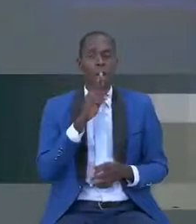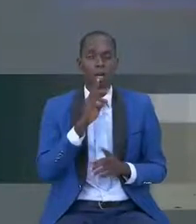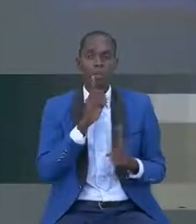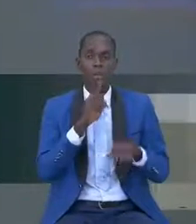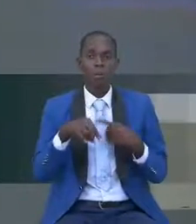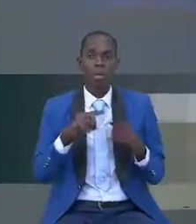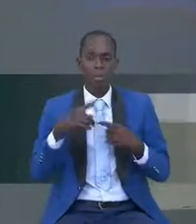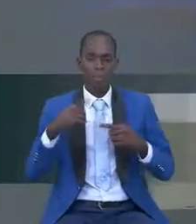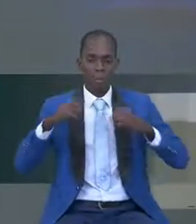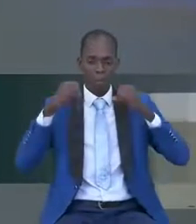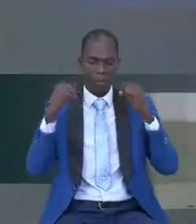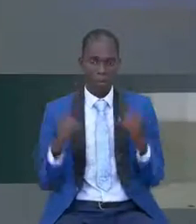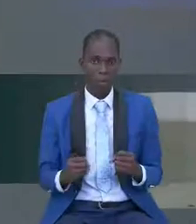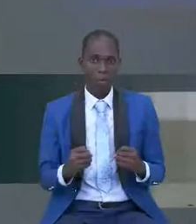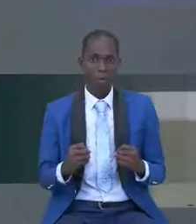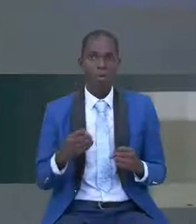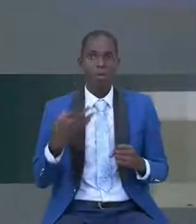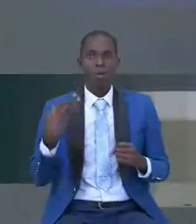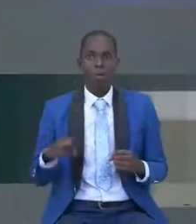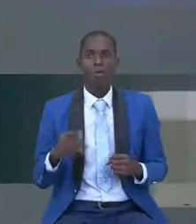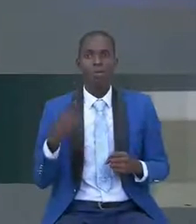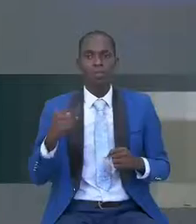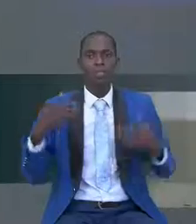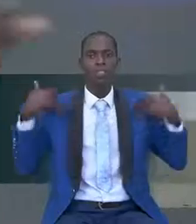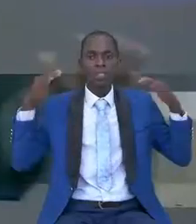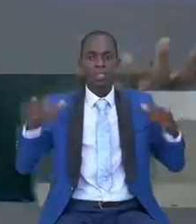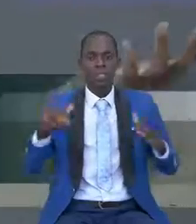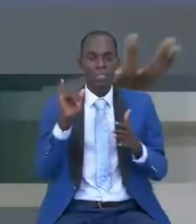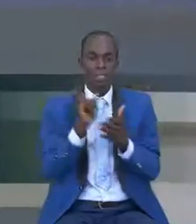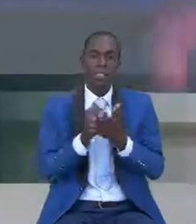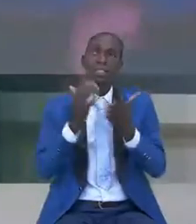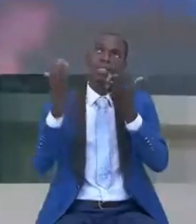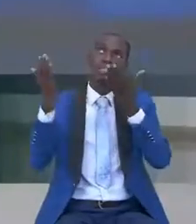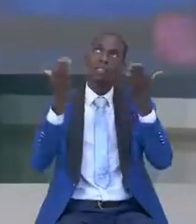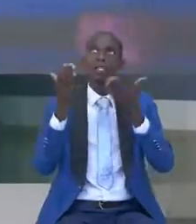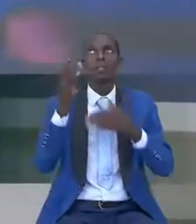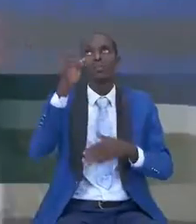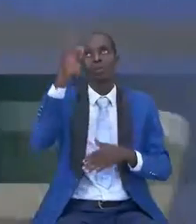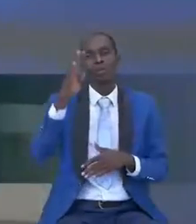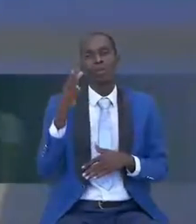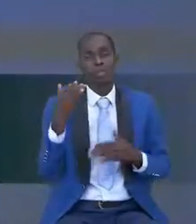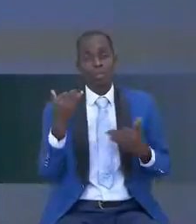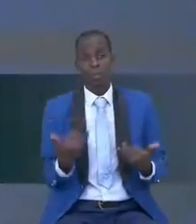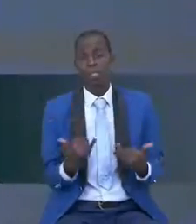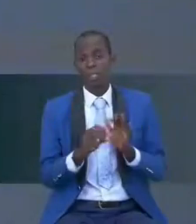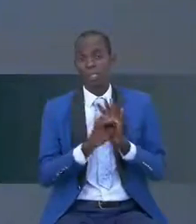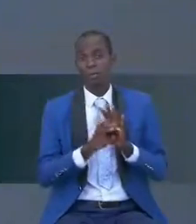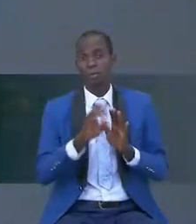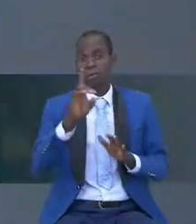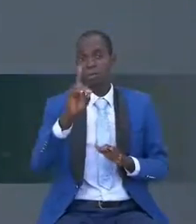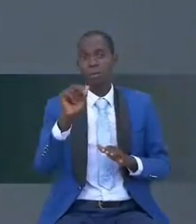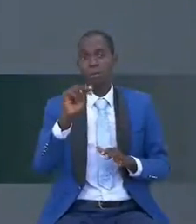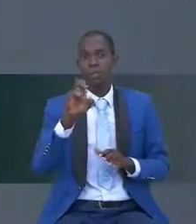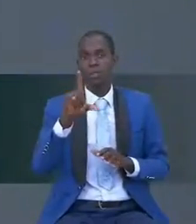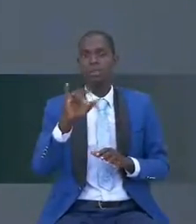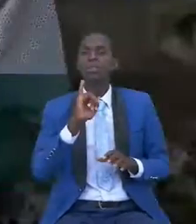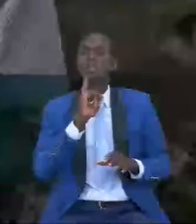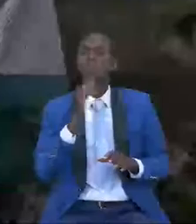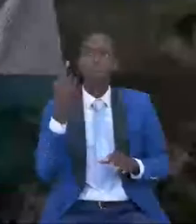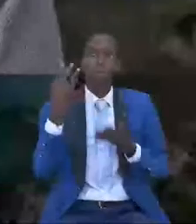de la force des anges qui servent Dieu. Daniel servait Dieu. Comme toi, tu sers